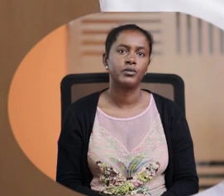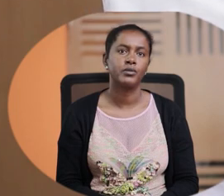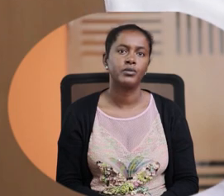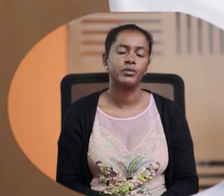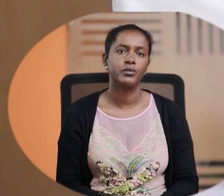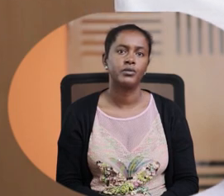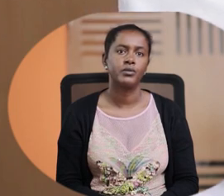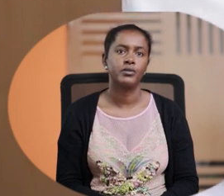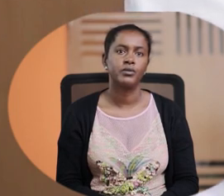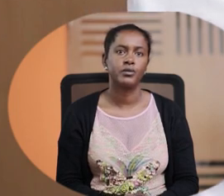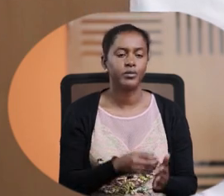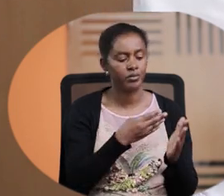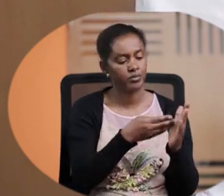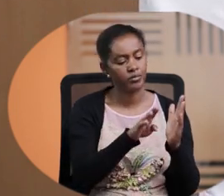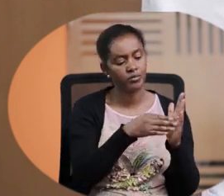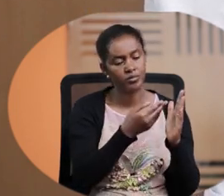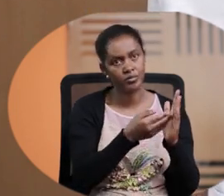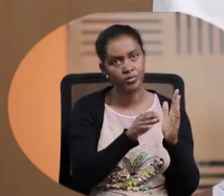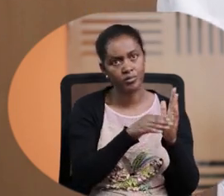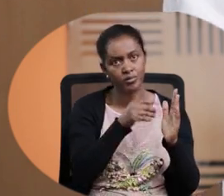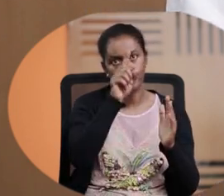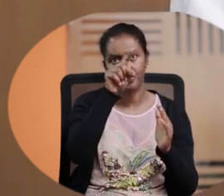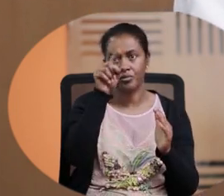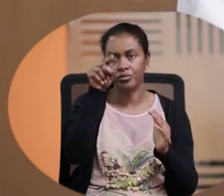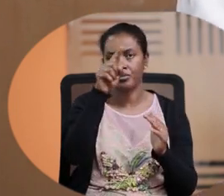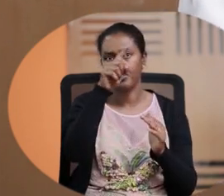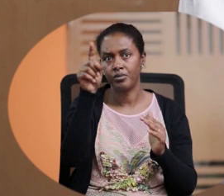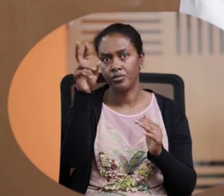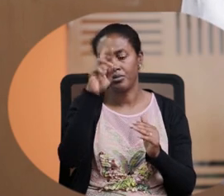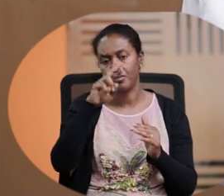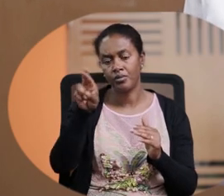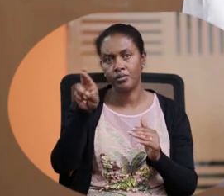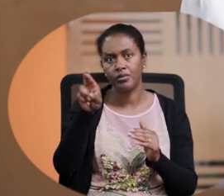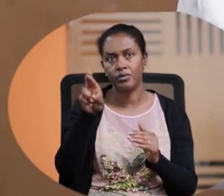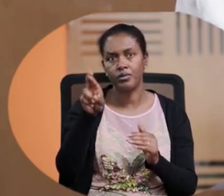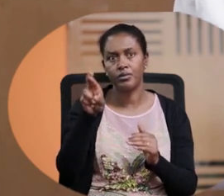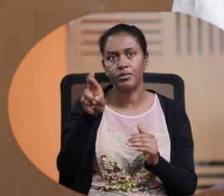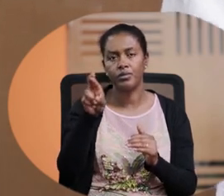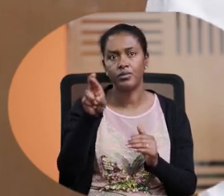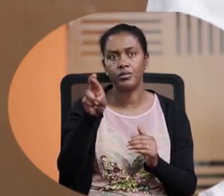charti pai yokin